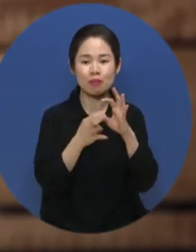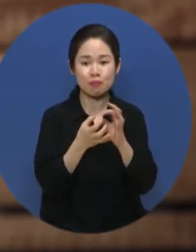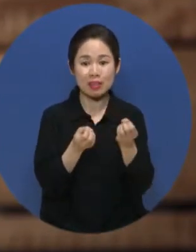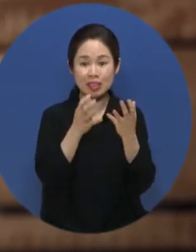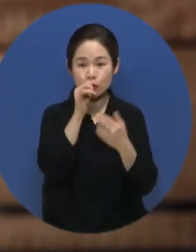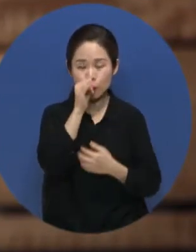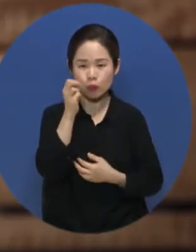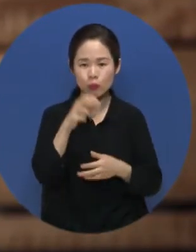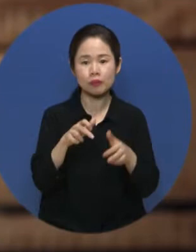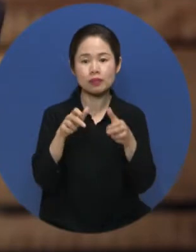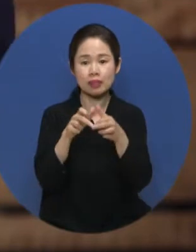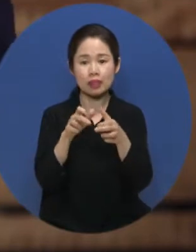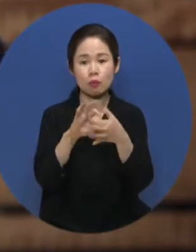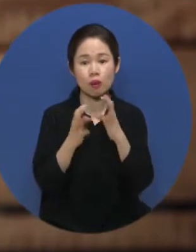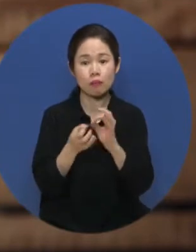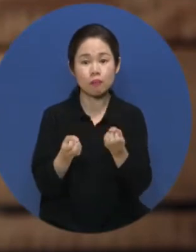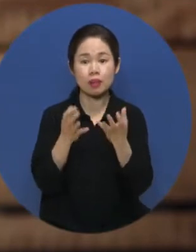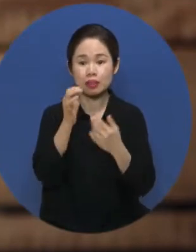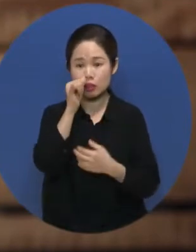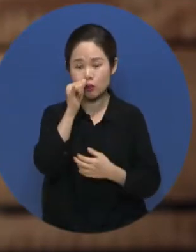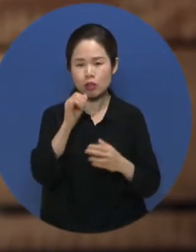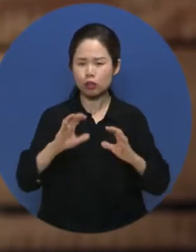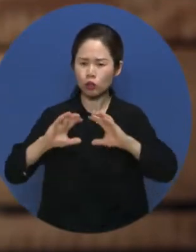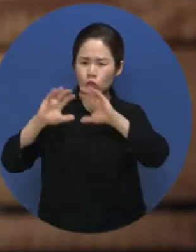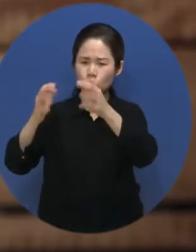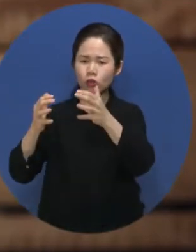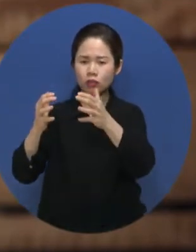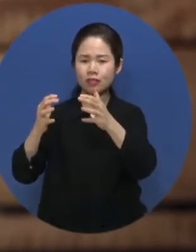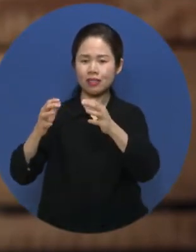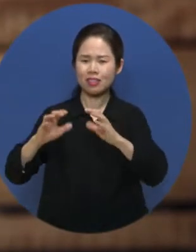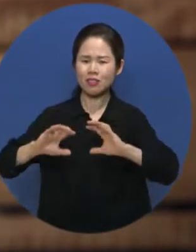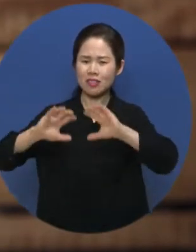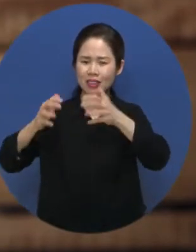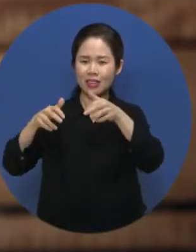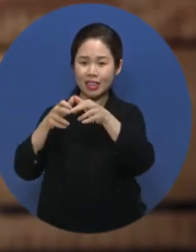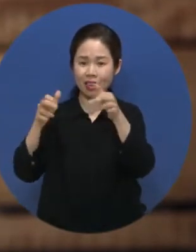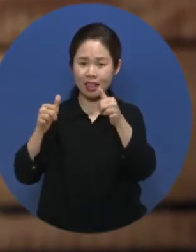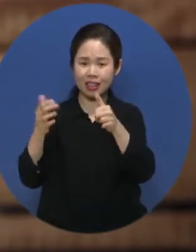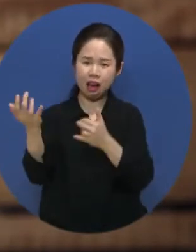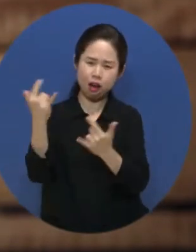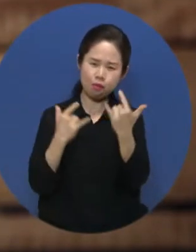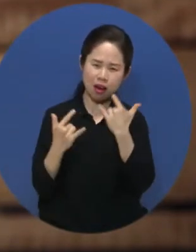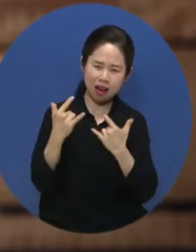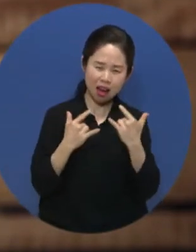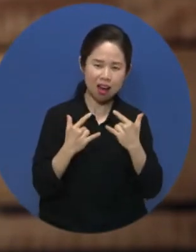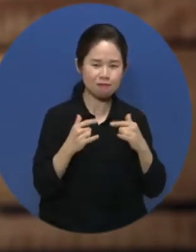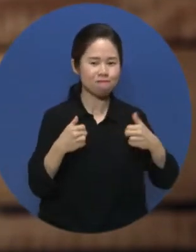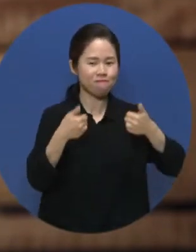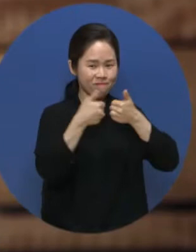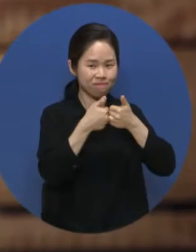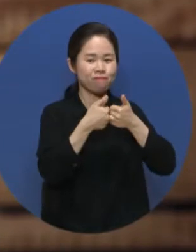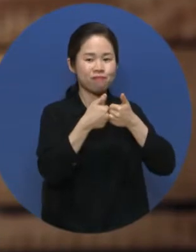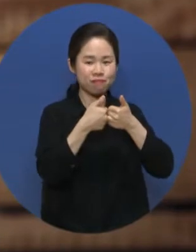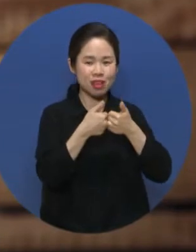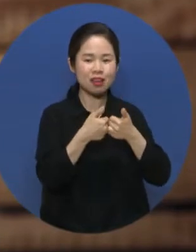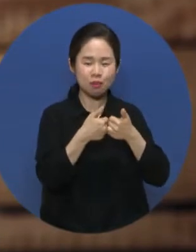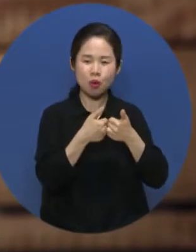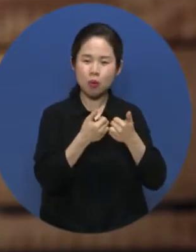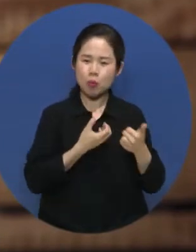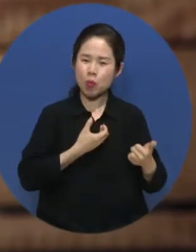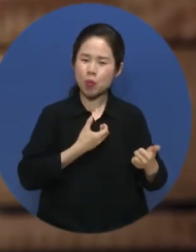세계에 있는 장애인분들이 다 한국으로 찾아왔어요. 금메달을 목에 걸고 국위선양을 하고 여러 가지 활동들을